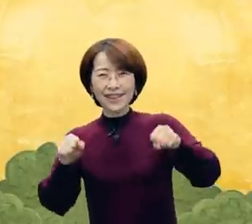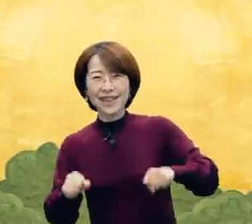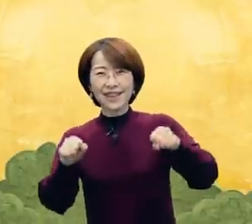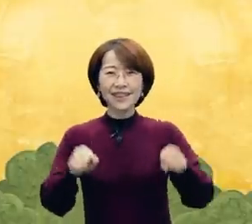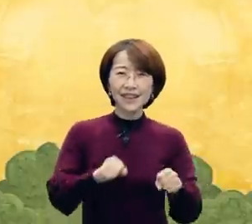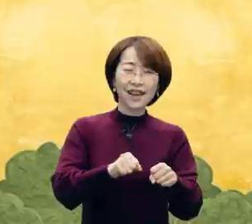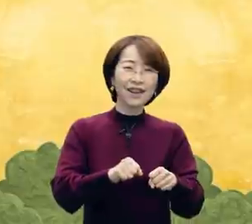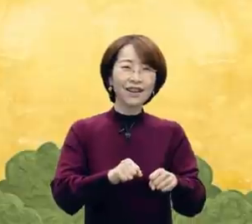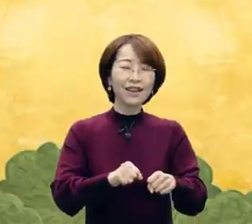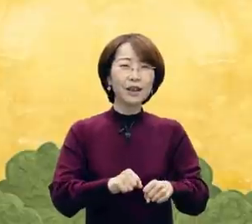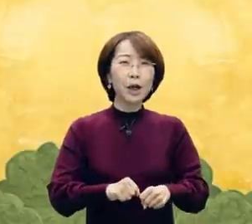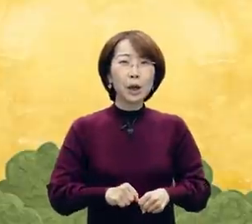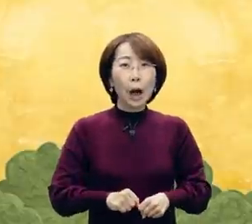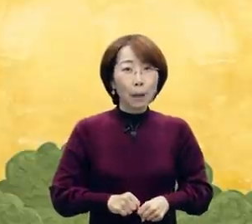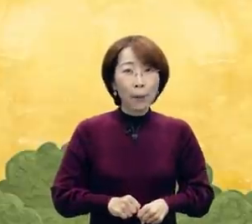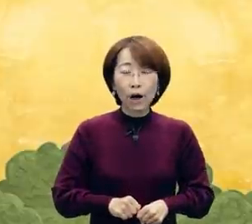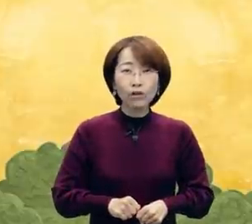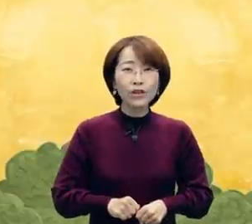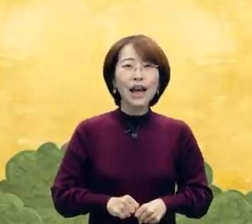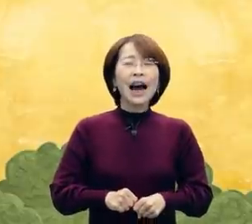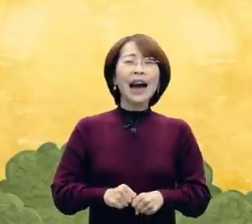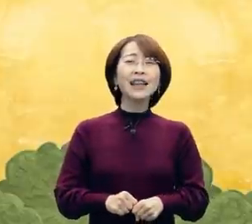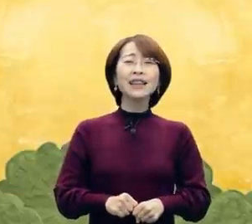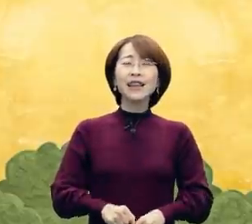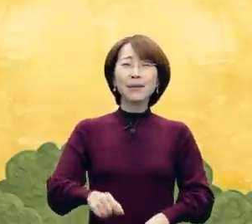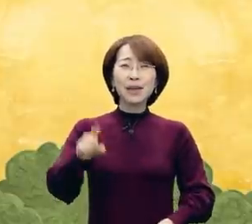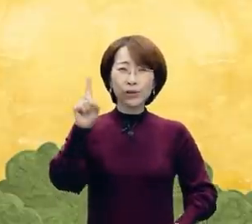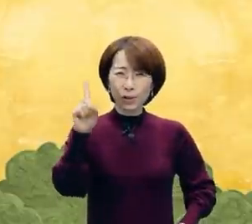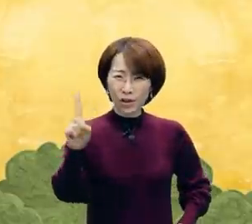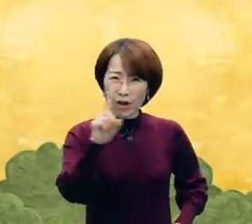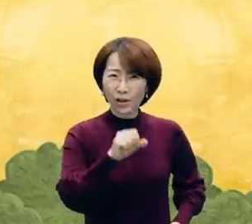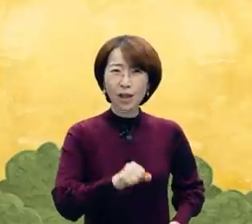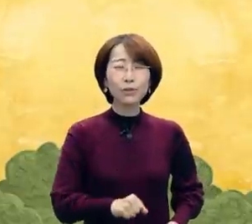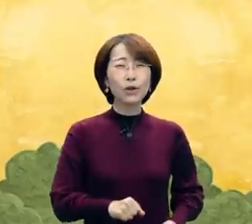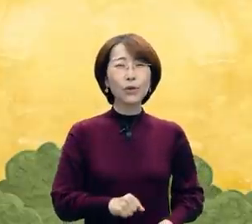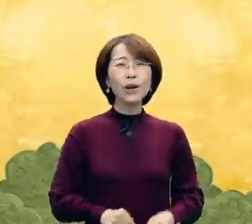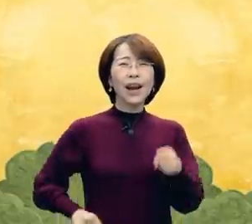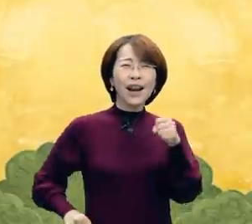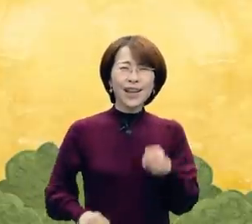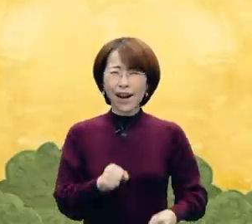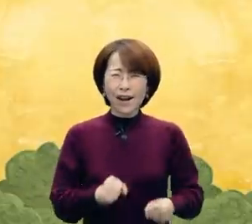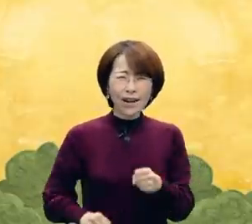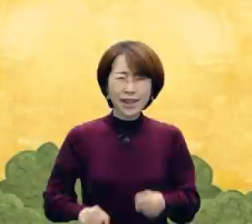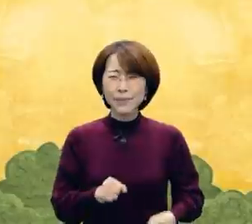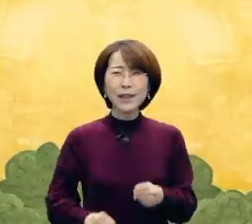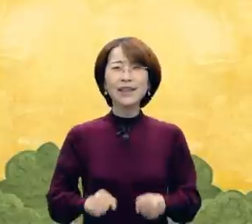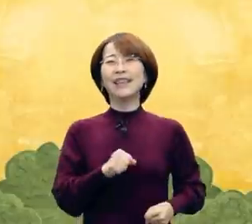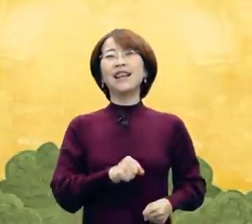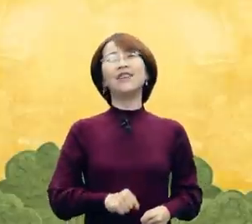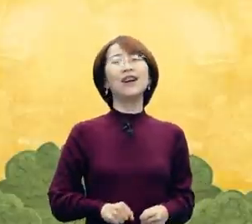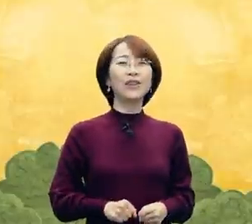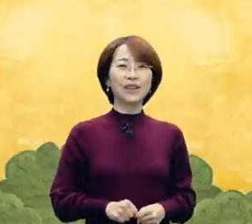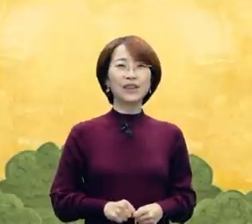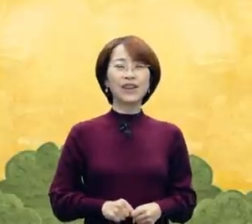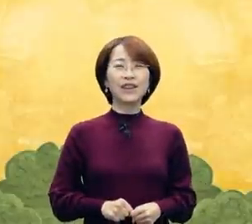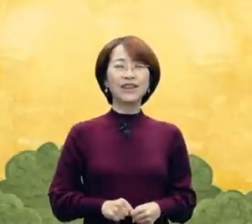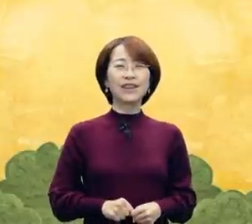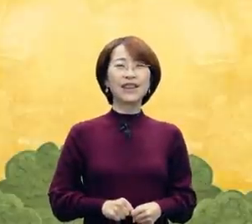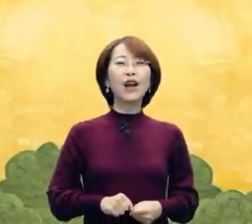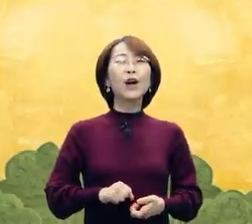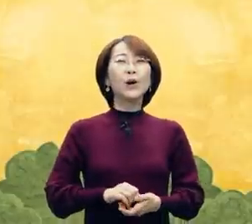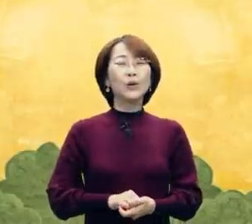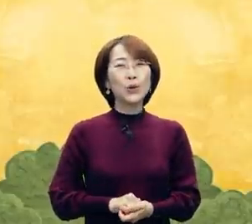따가닥 따가닥 따가닥 따가닥. 바울은 한 사람이라도 더 잡으려고 열심히 달려가고